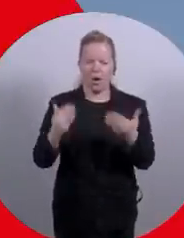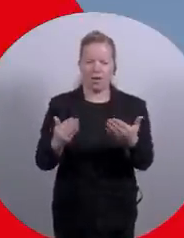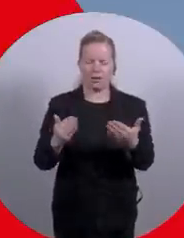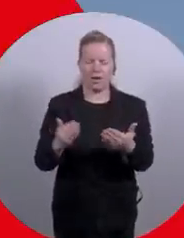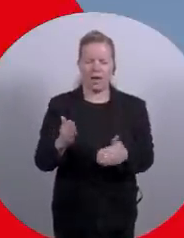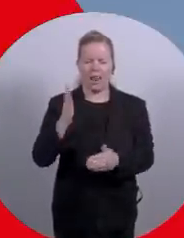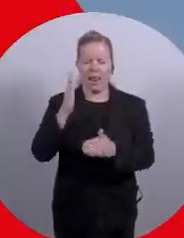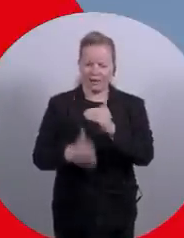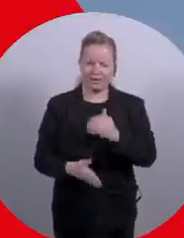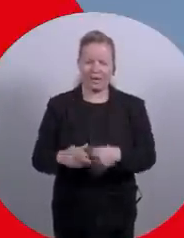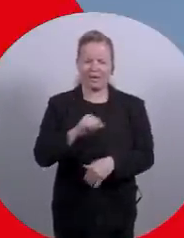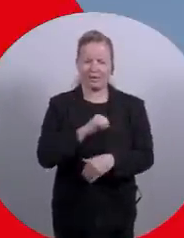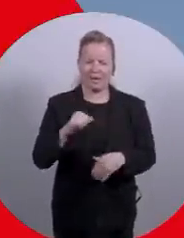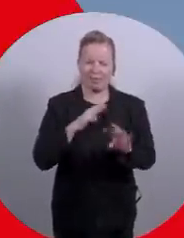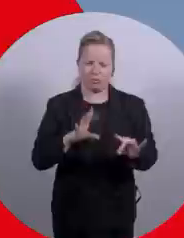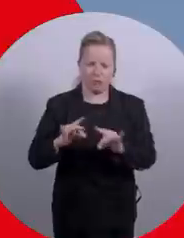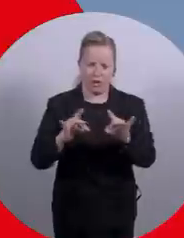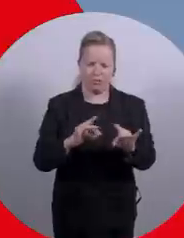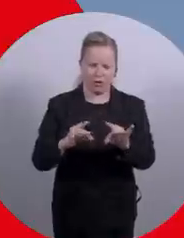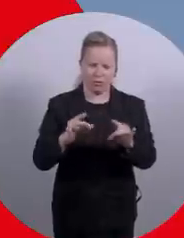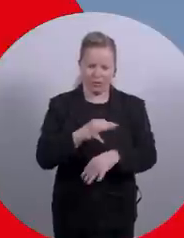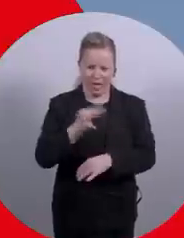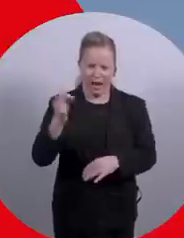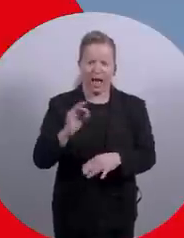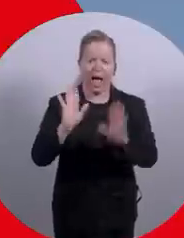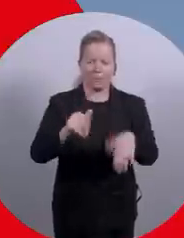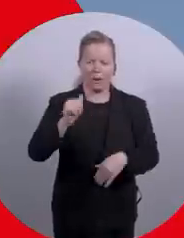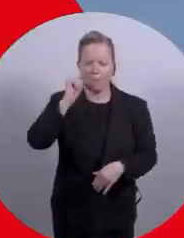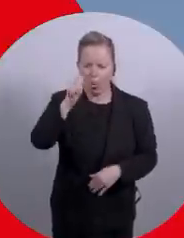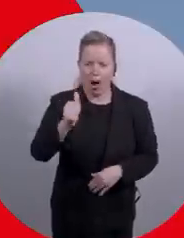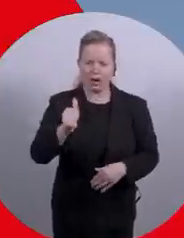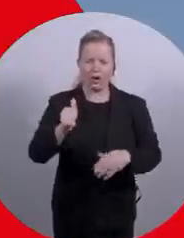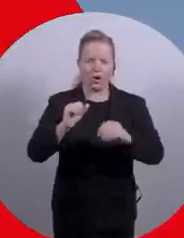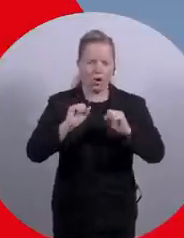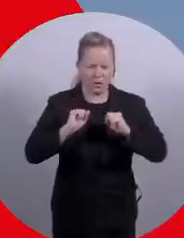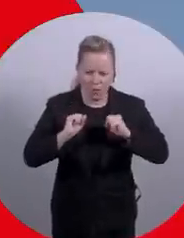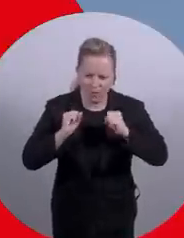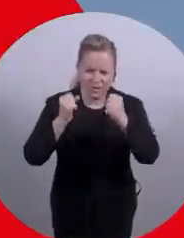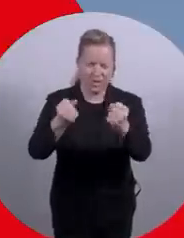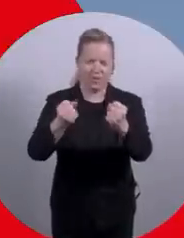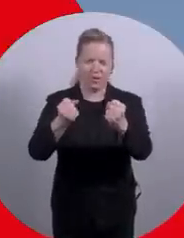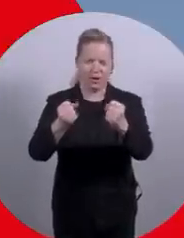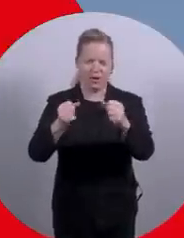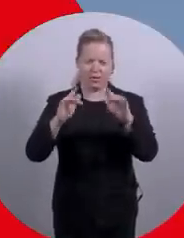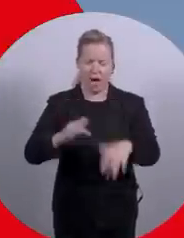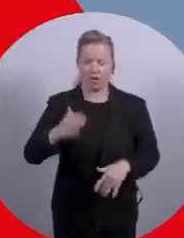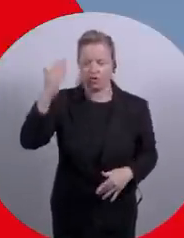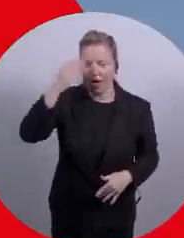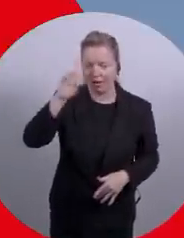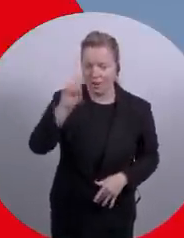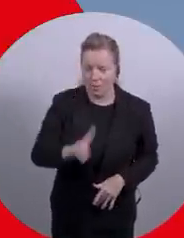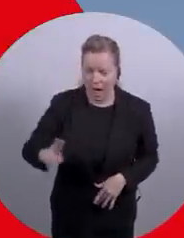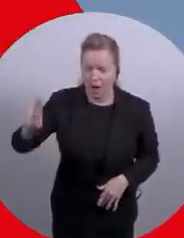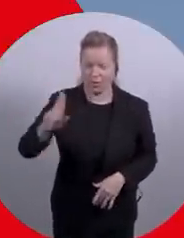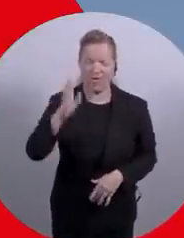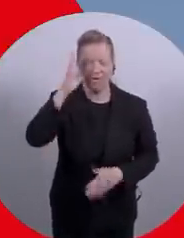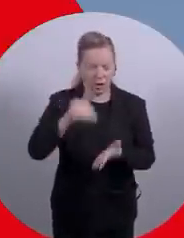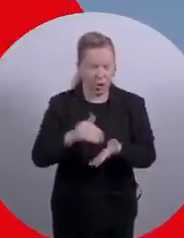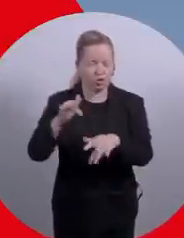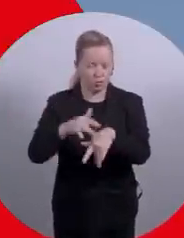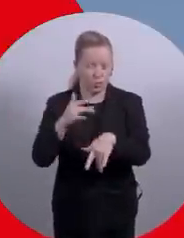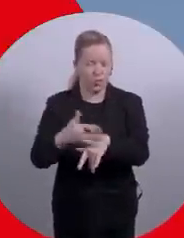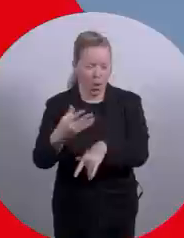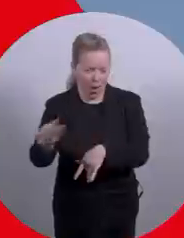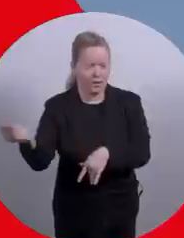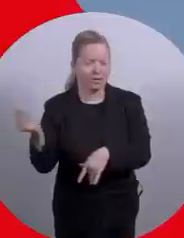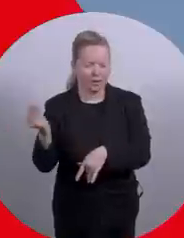selbstbeschäftigungstag ob morgen kommt die große Offensive und die Offensive werden die schwarz und die blauen noch spüren und warum